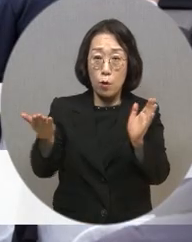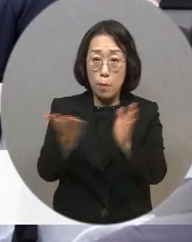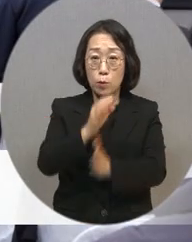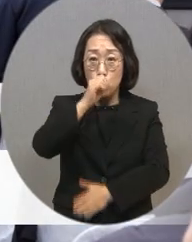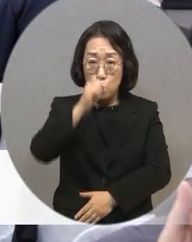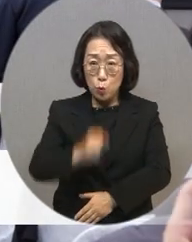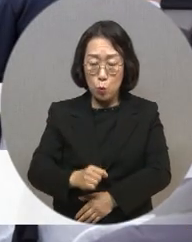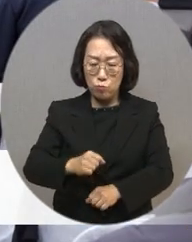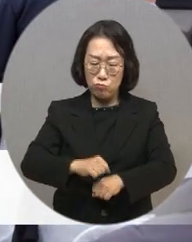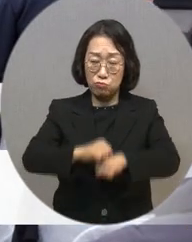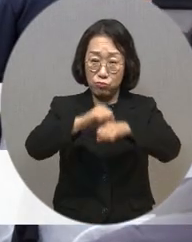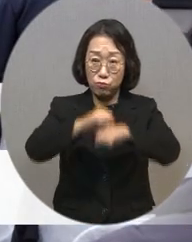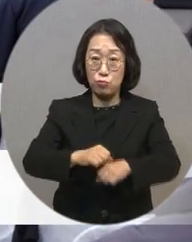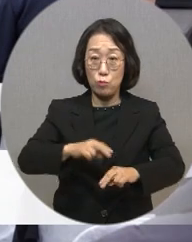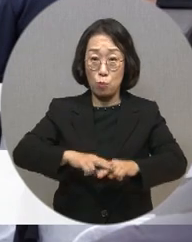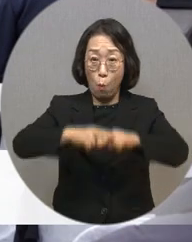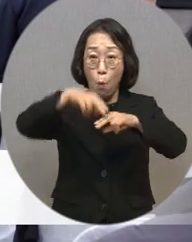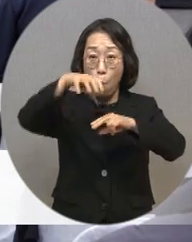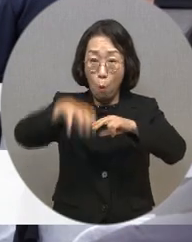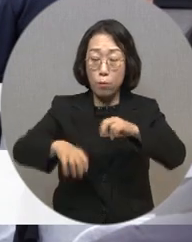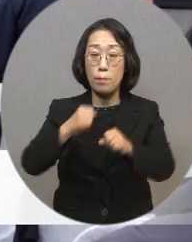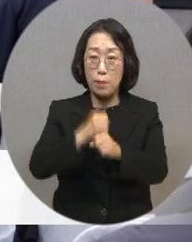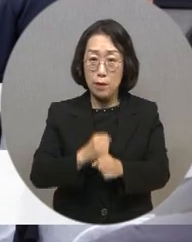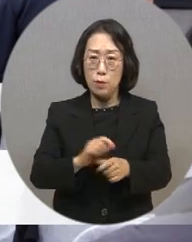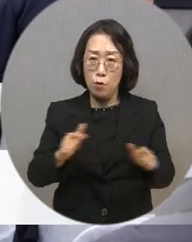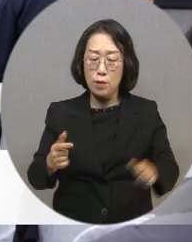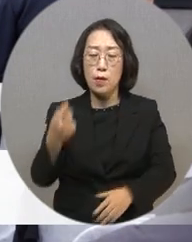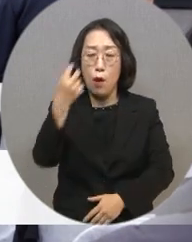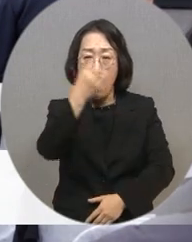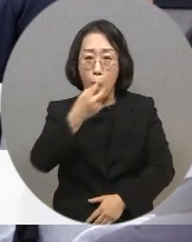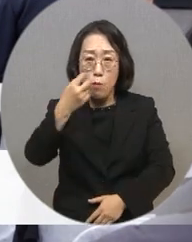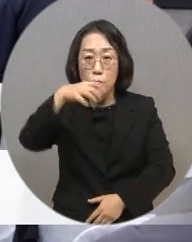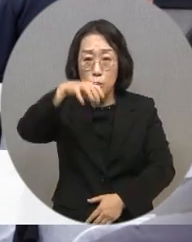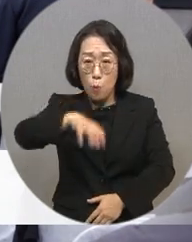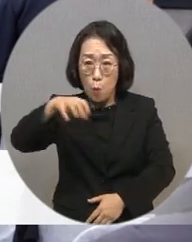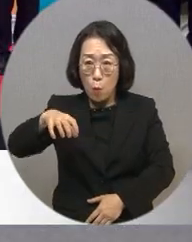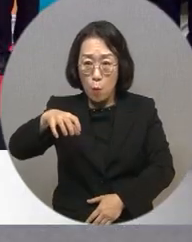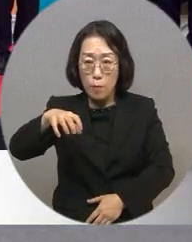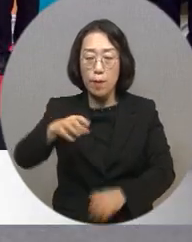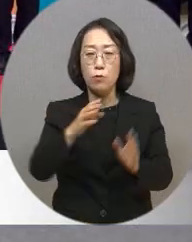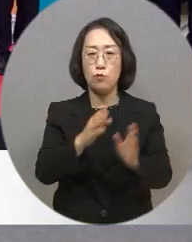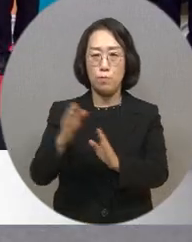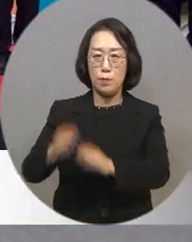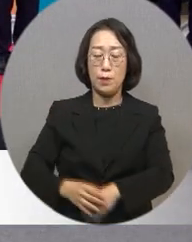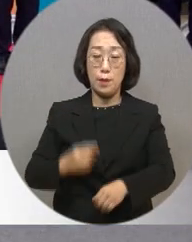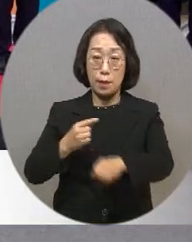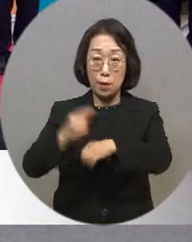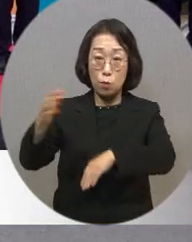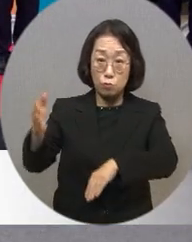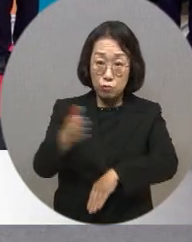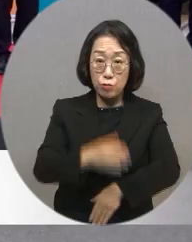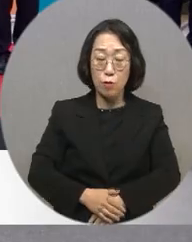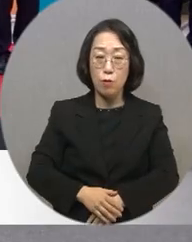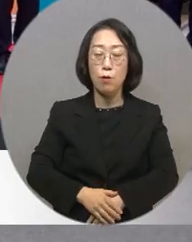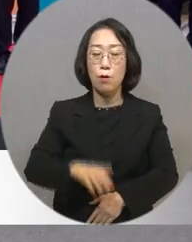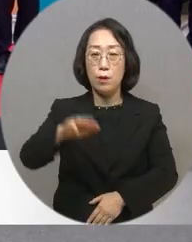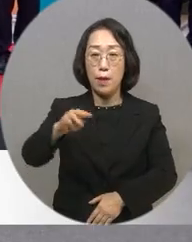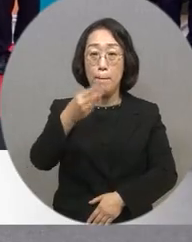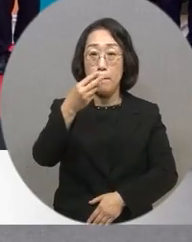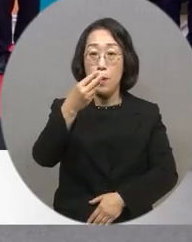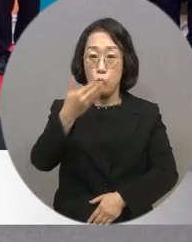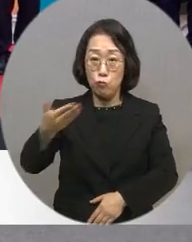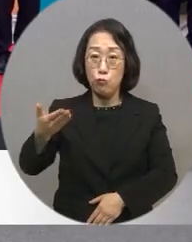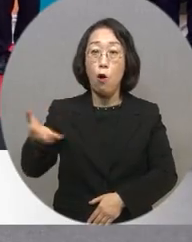탱크를 구성하는 소재와 부품의 성능을 검증하는 실증 시설입니다. 내년부터는 총 309억 원